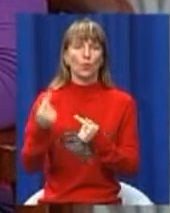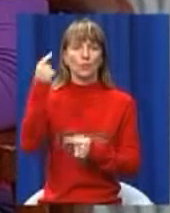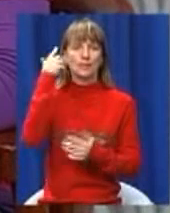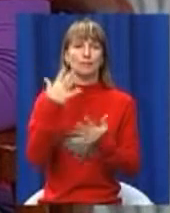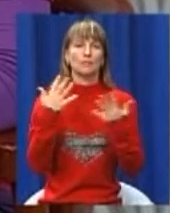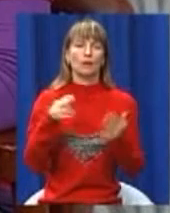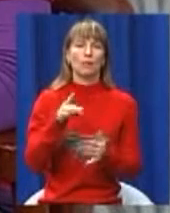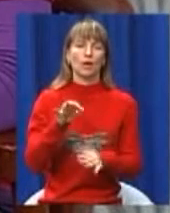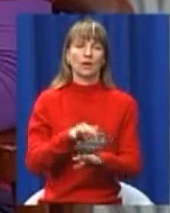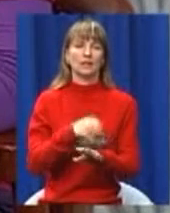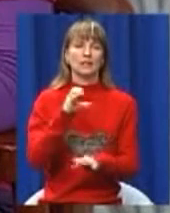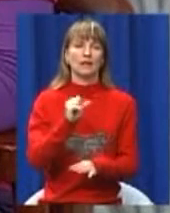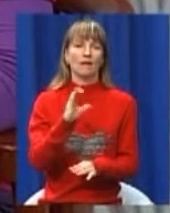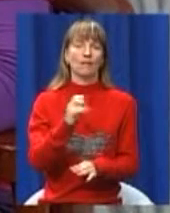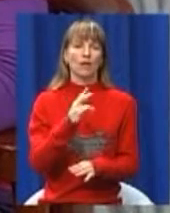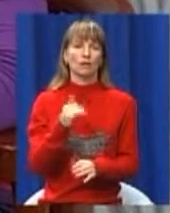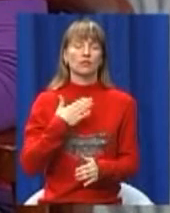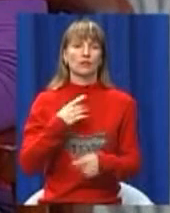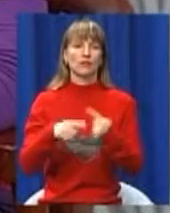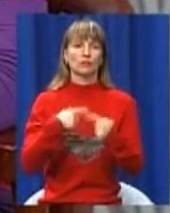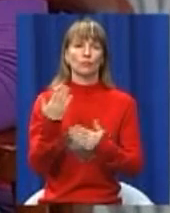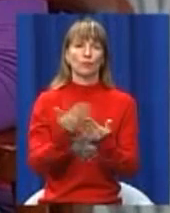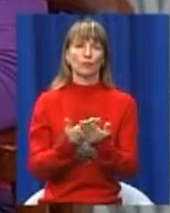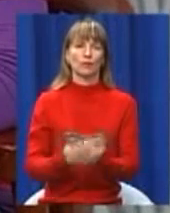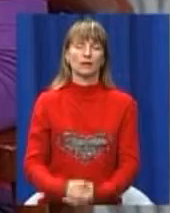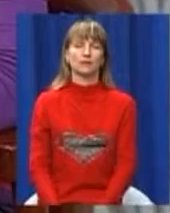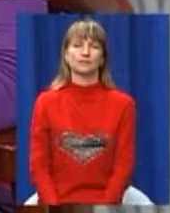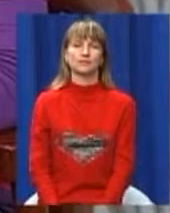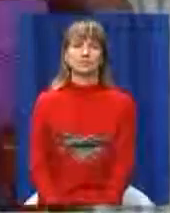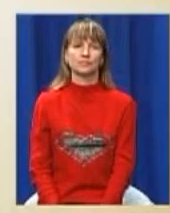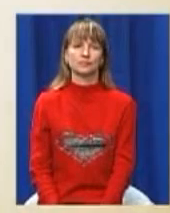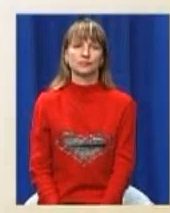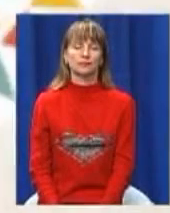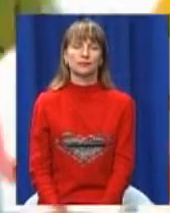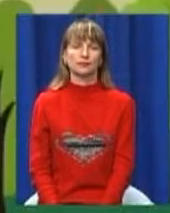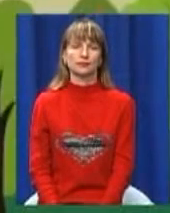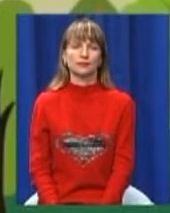дізнаємося більше про кицьку Саванну з нашої наступної рубрики.